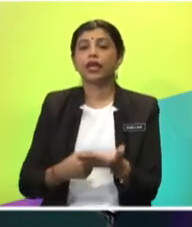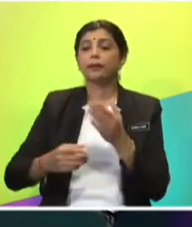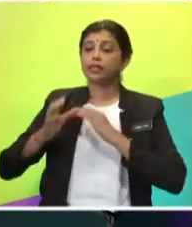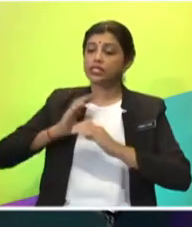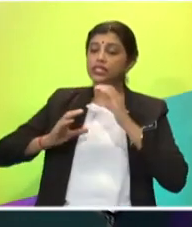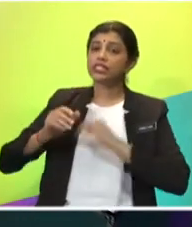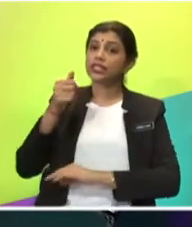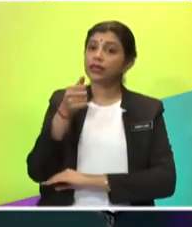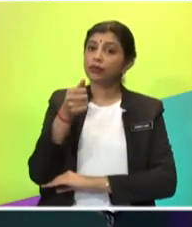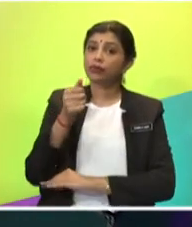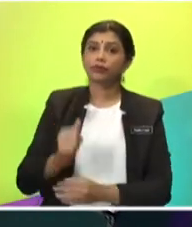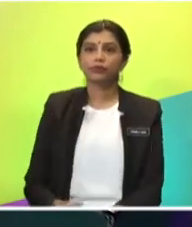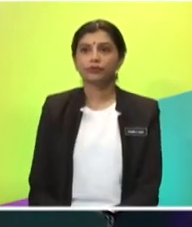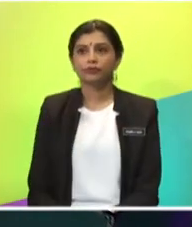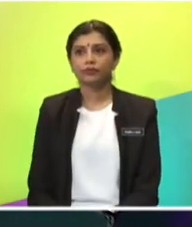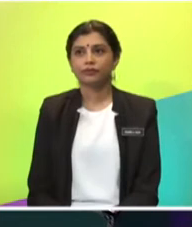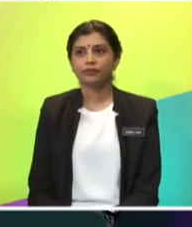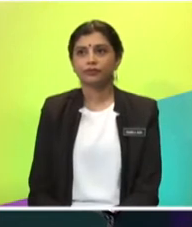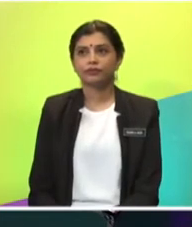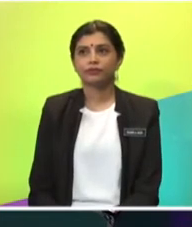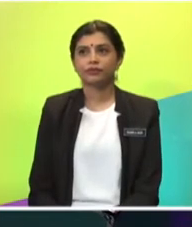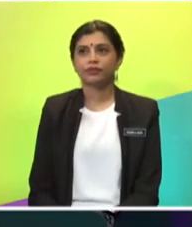adik Yeo Louis?